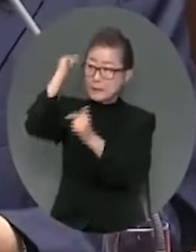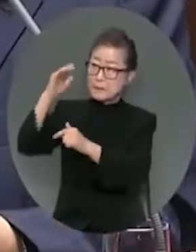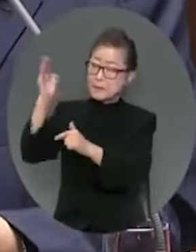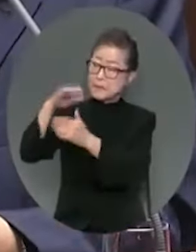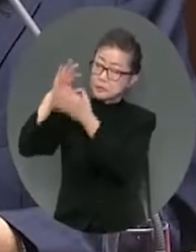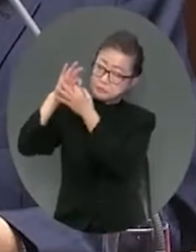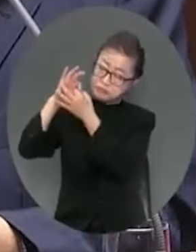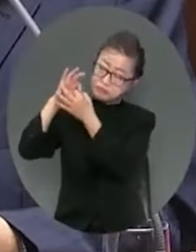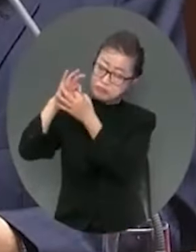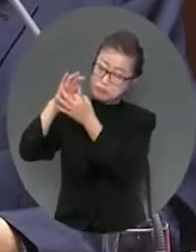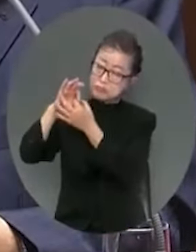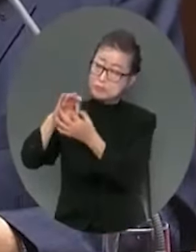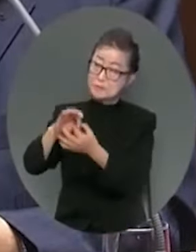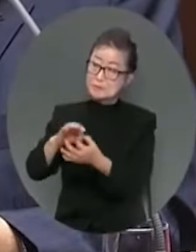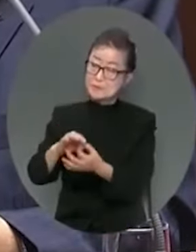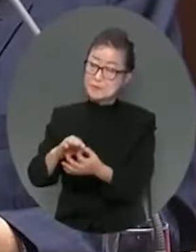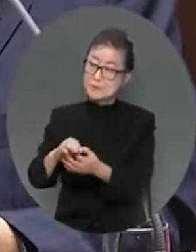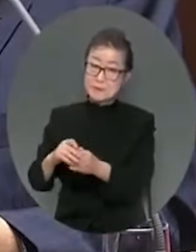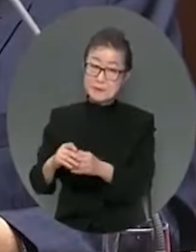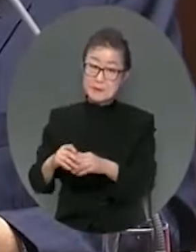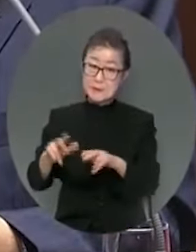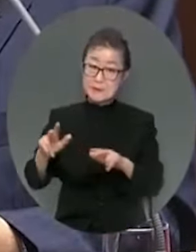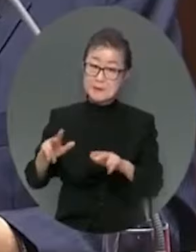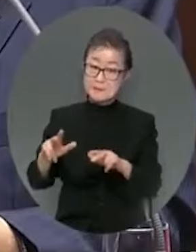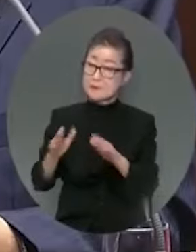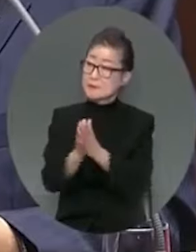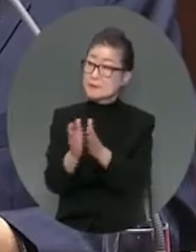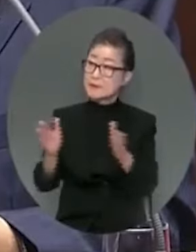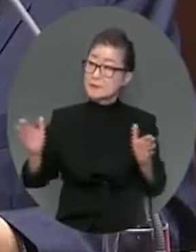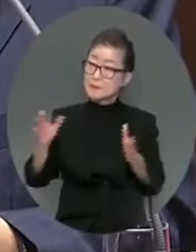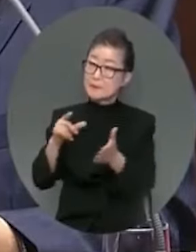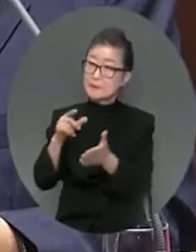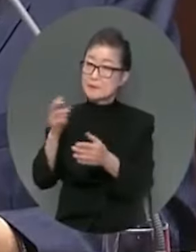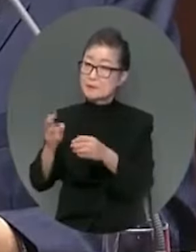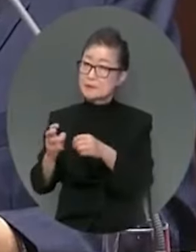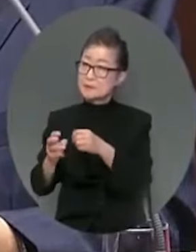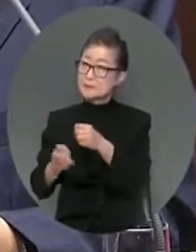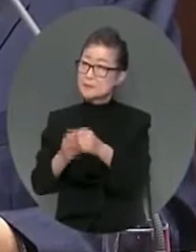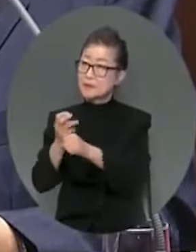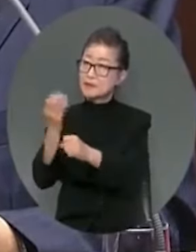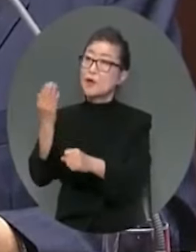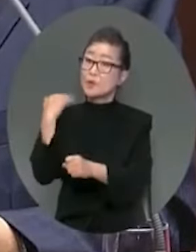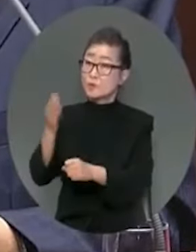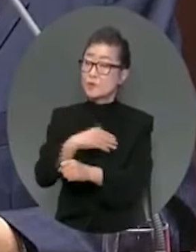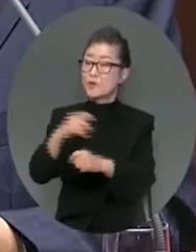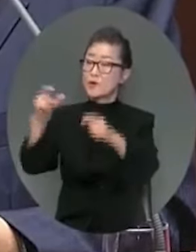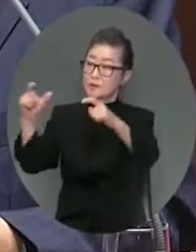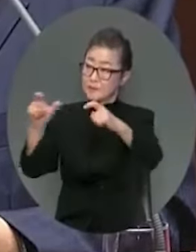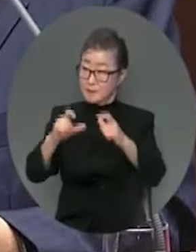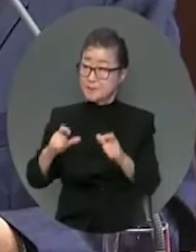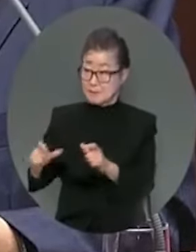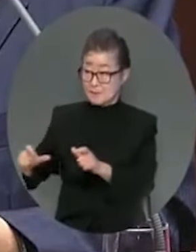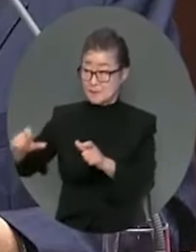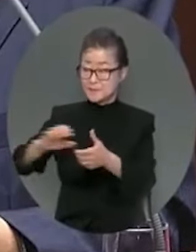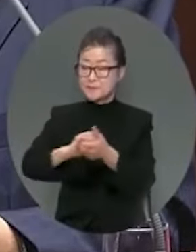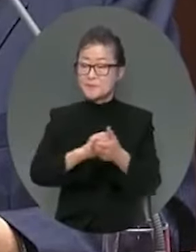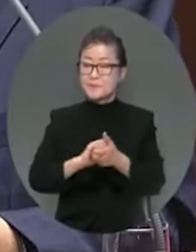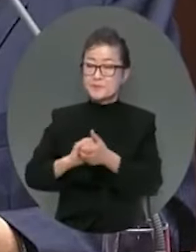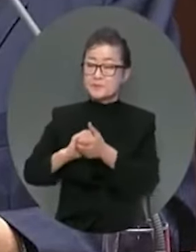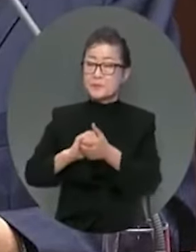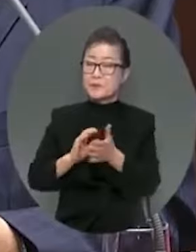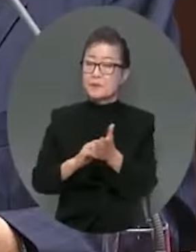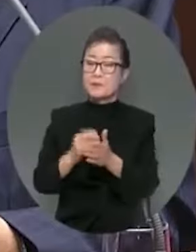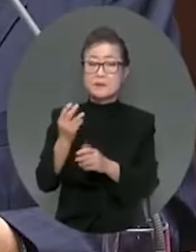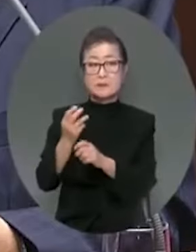것이고 지방자치 시행된 지는 만 30년이 돼갑니다. 이제 앞으로 우리가 다가올 30년은